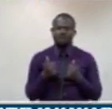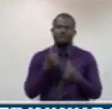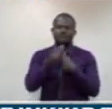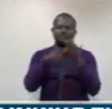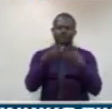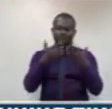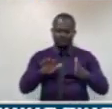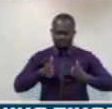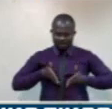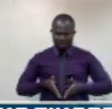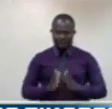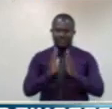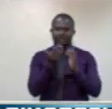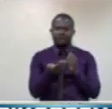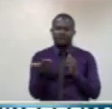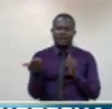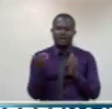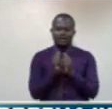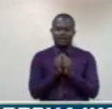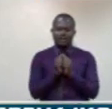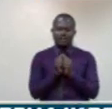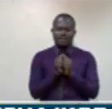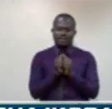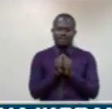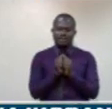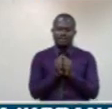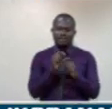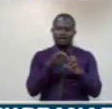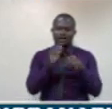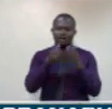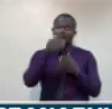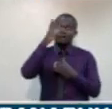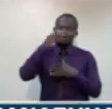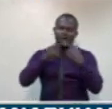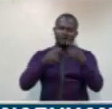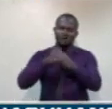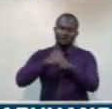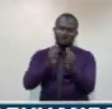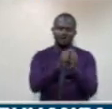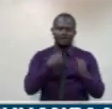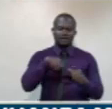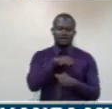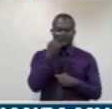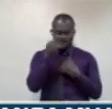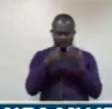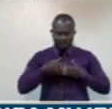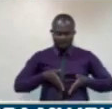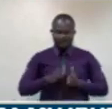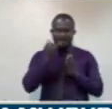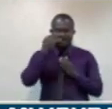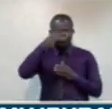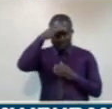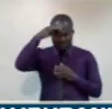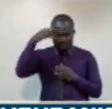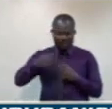birangira nanabyaye umwana ariko Imana ikomeza kubana nanjye nubwo nabyaye nubwo byari bimeze